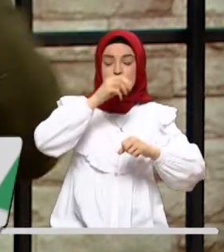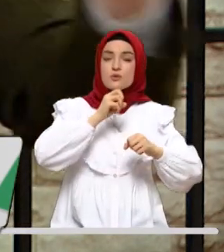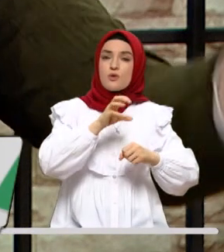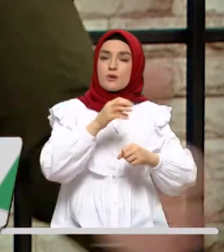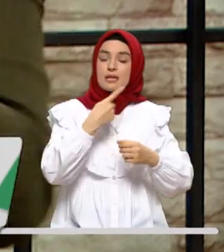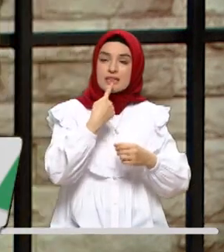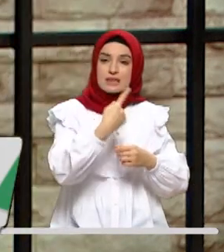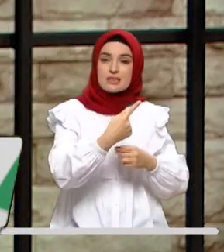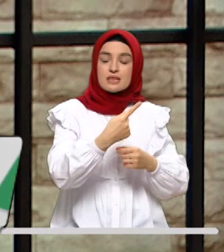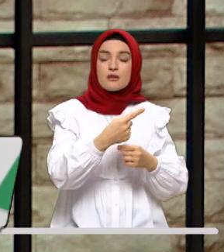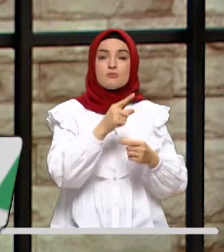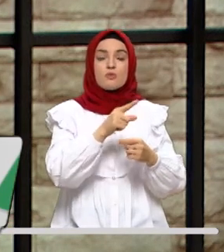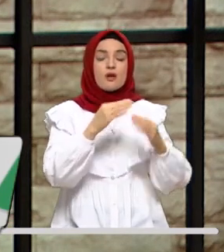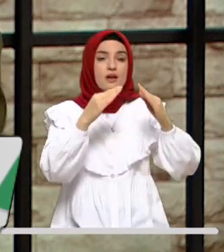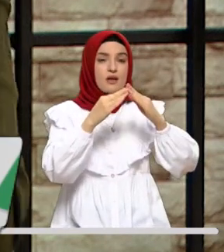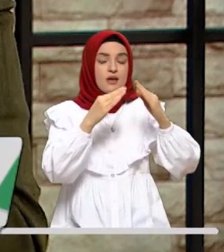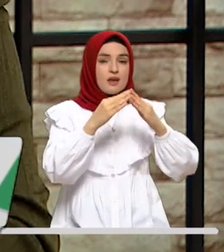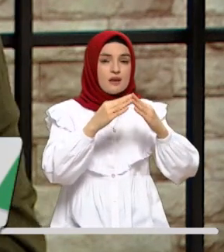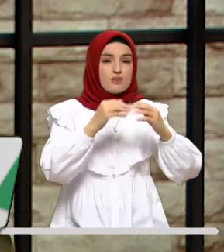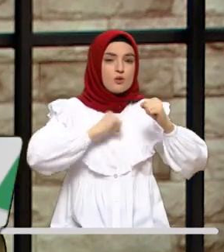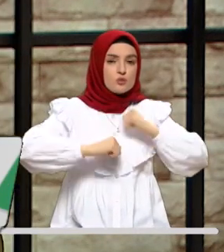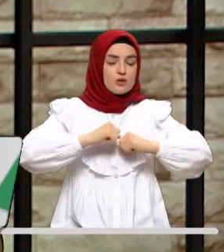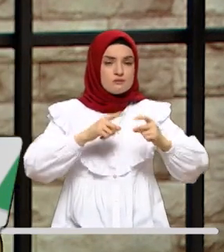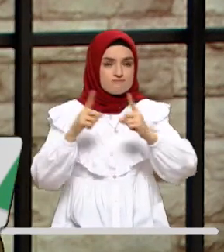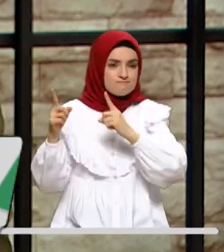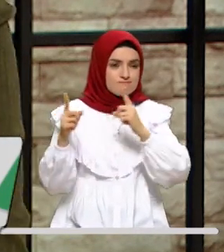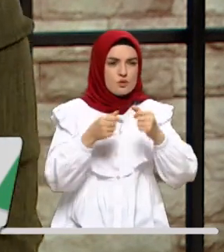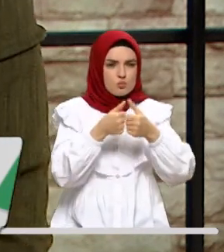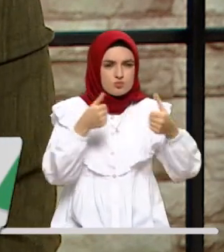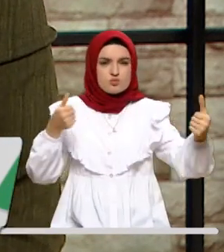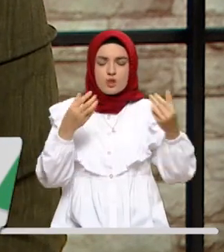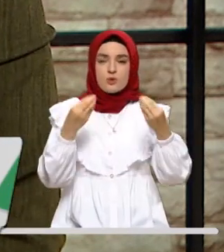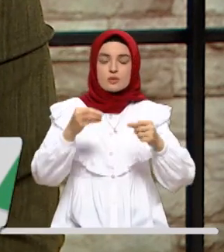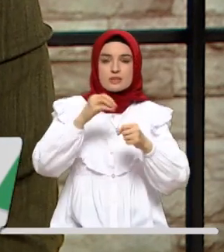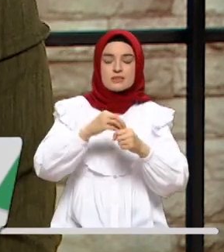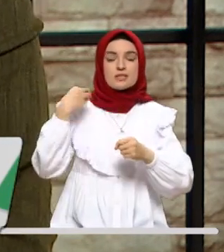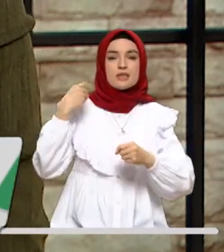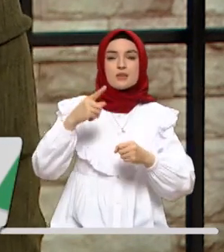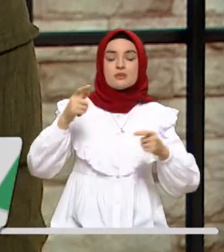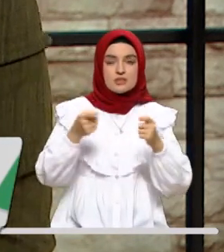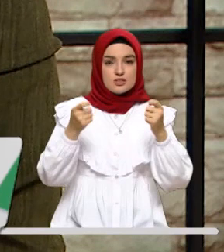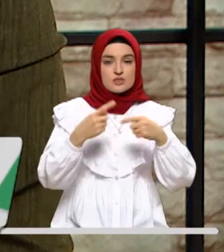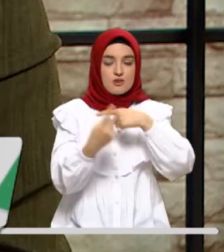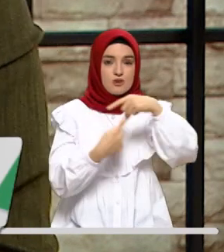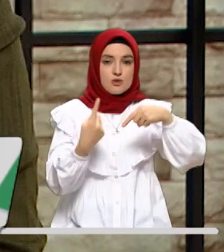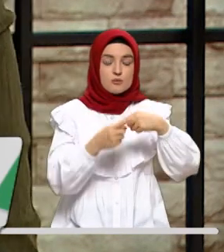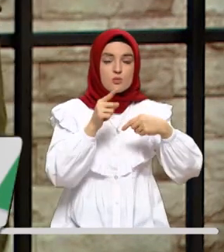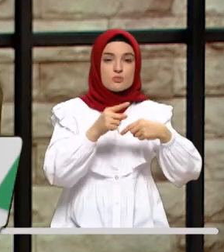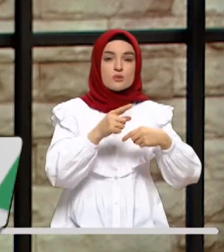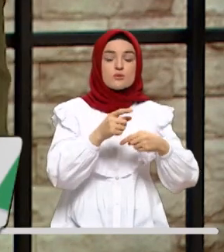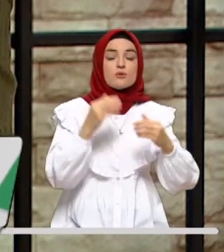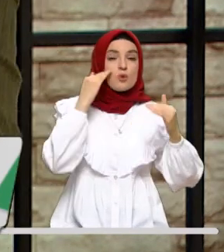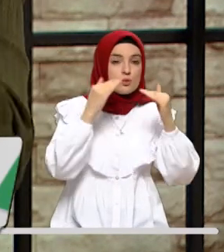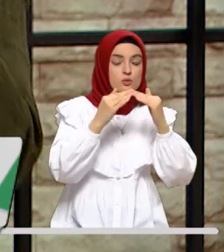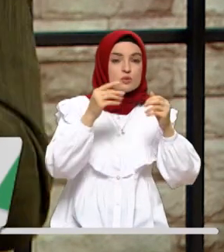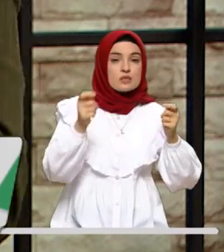eviyle üniversite arası uzak diye yeni bir iş bulabilir miyim diye düşünüyorum. Aradan aylar geçiyor. Akif'e uygun bir iş bulamıyor. Gidip